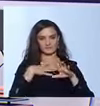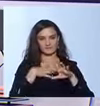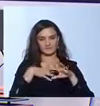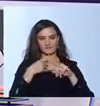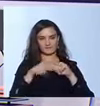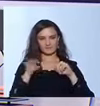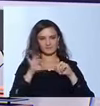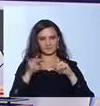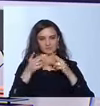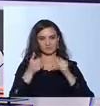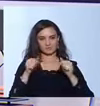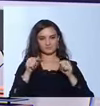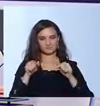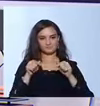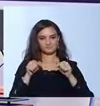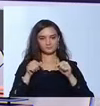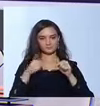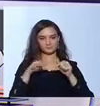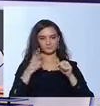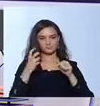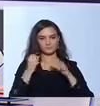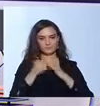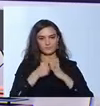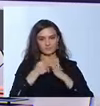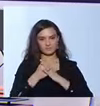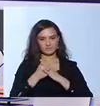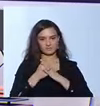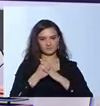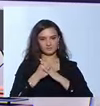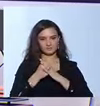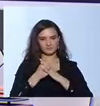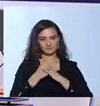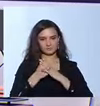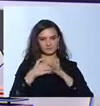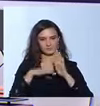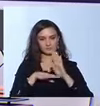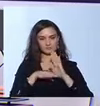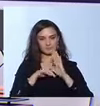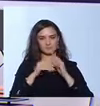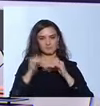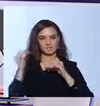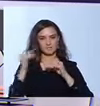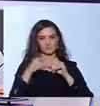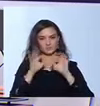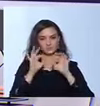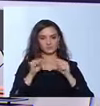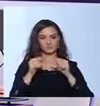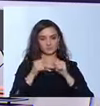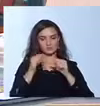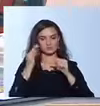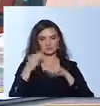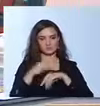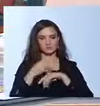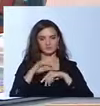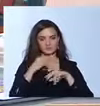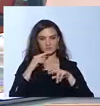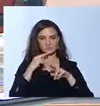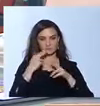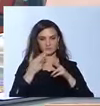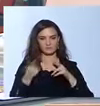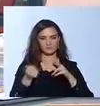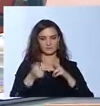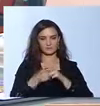კი ბატონო, ჩვენთვის უკვე 200-მდე უკვე მაღალია და ზუსტად ამ თმისთვის საყურადღებოა.